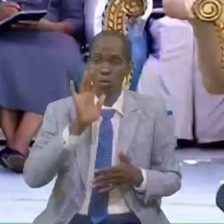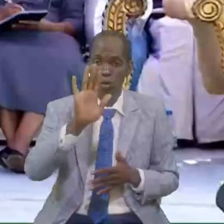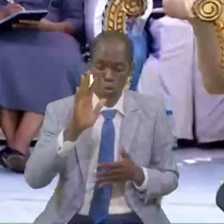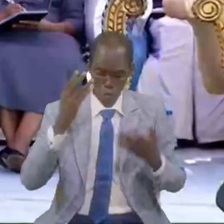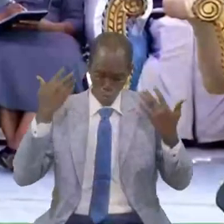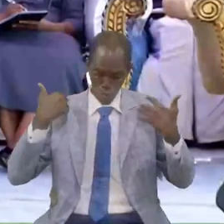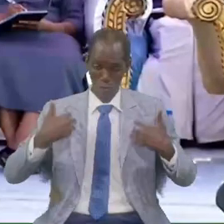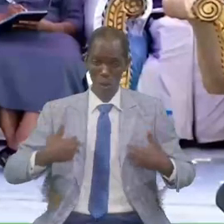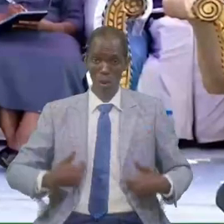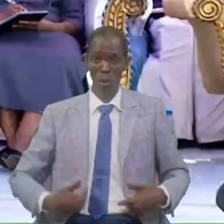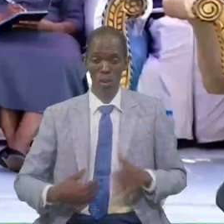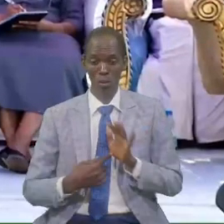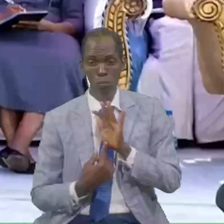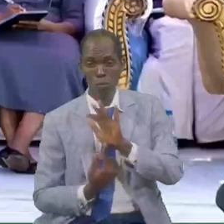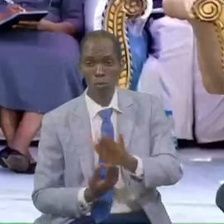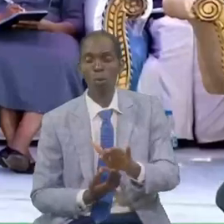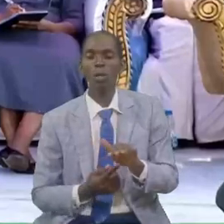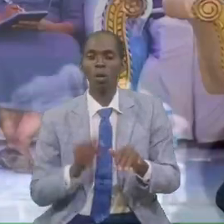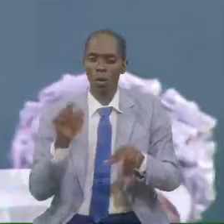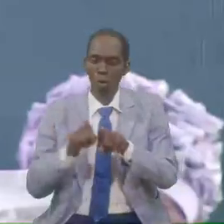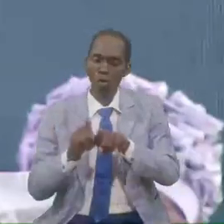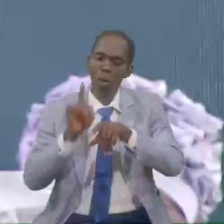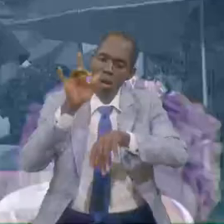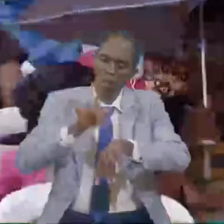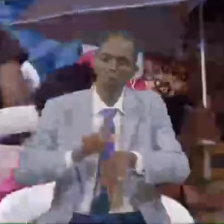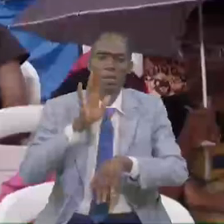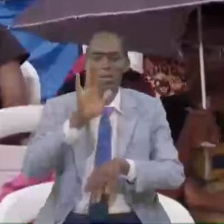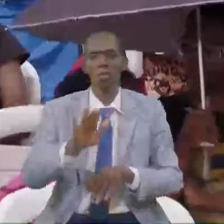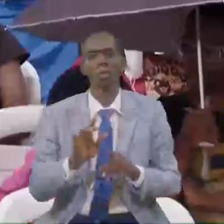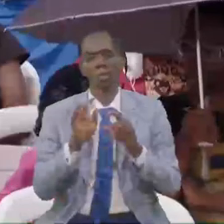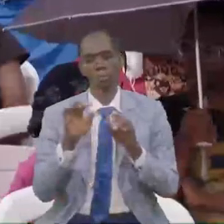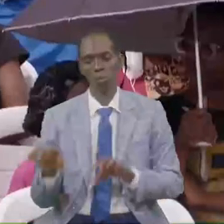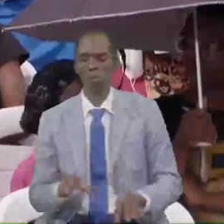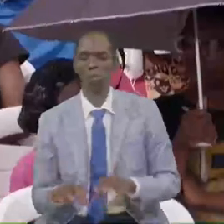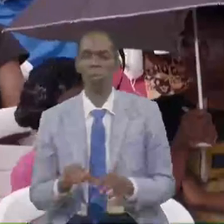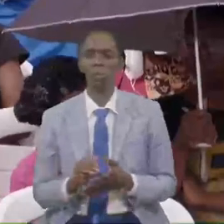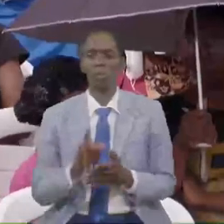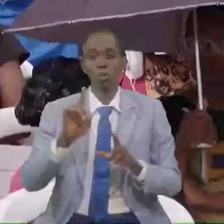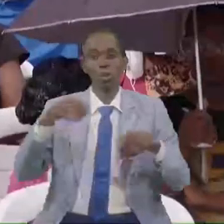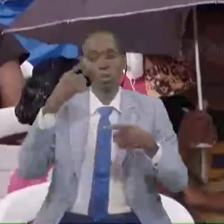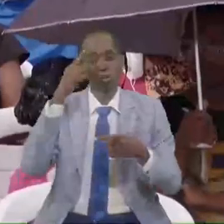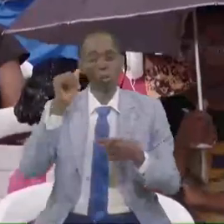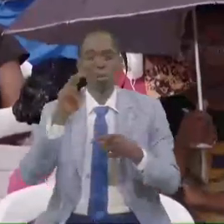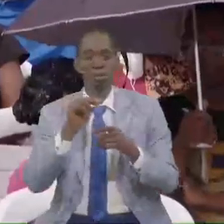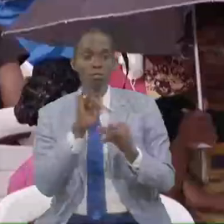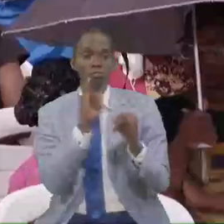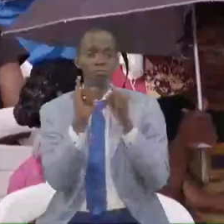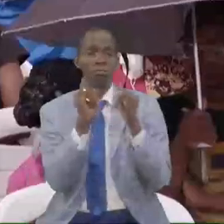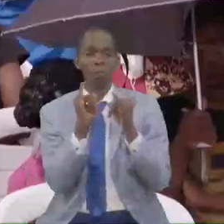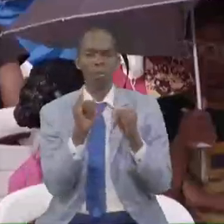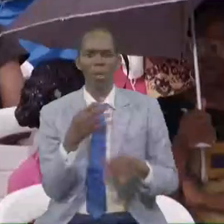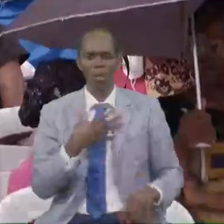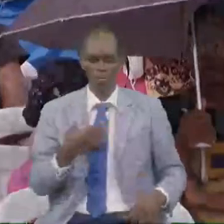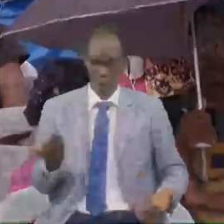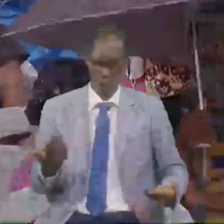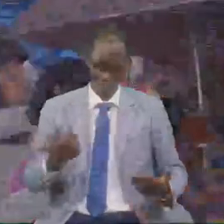Alors, cette apparence affecte votre performance. Vous allez à une interview, un entretien. Vous dites, j'ai